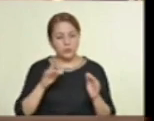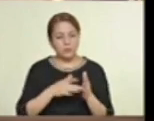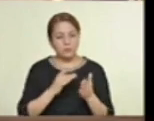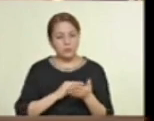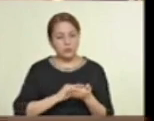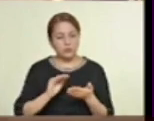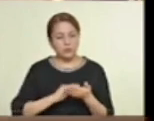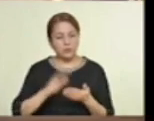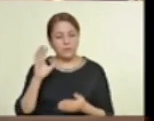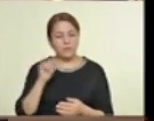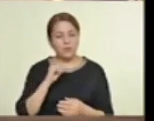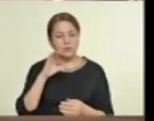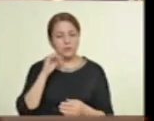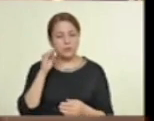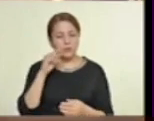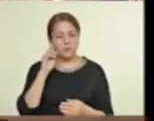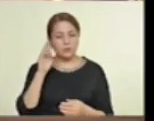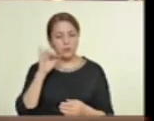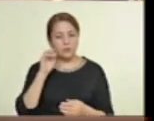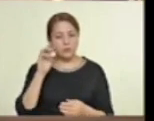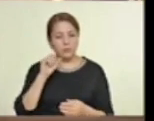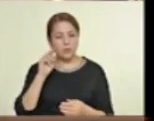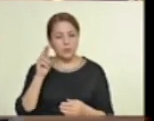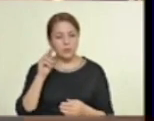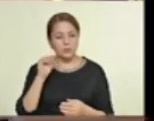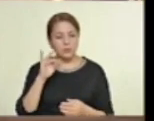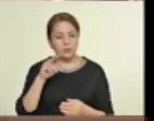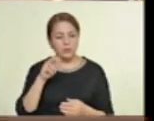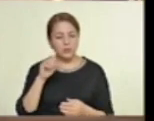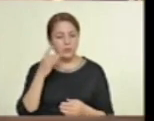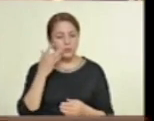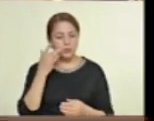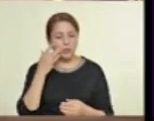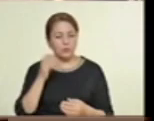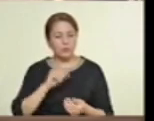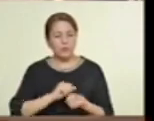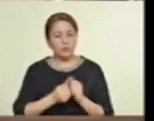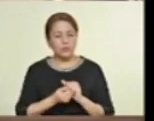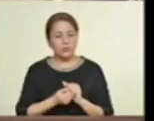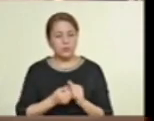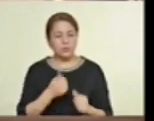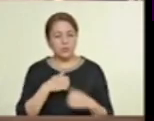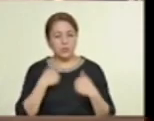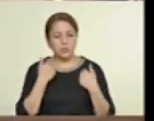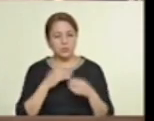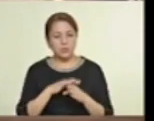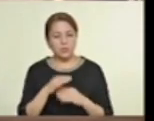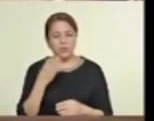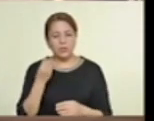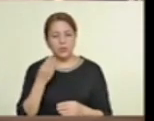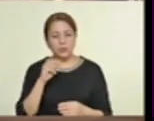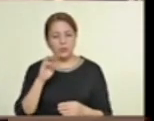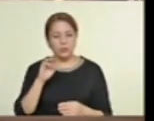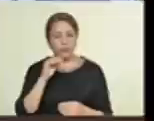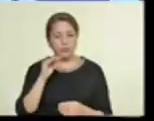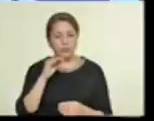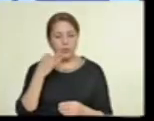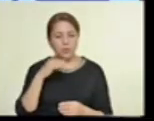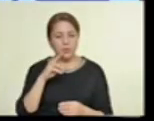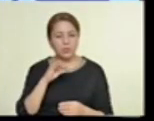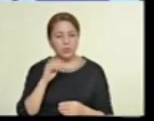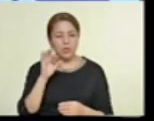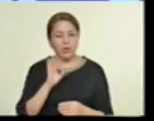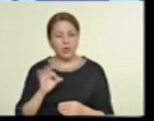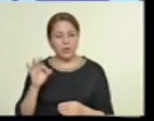ko'makchilarni har doim esda saqlashga harakat qiling. Bundan tashqari tufayli, haqida, birga,